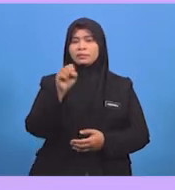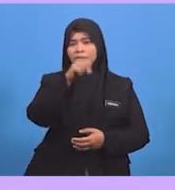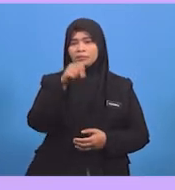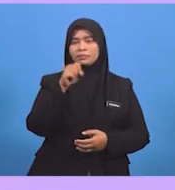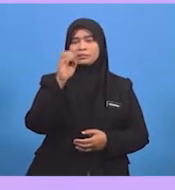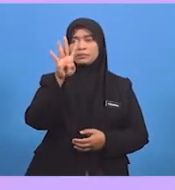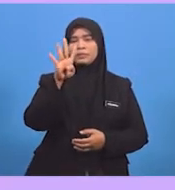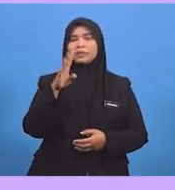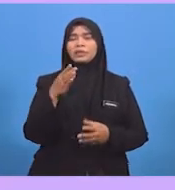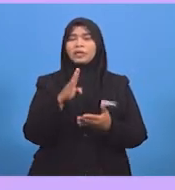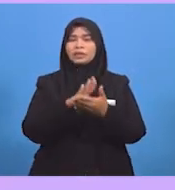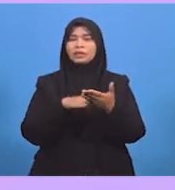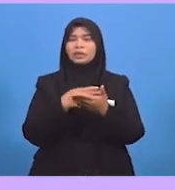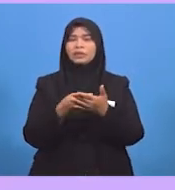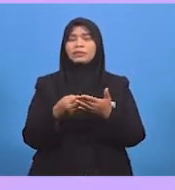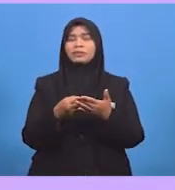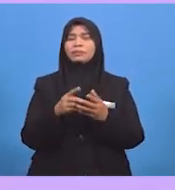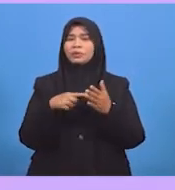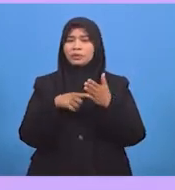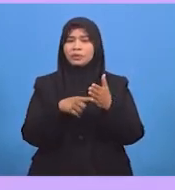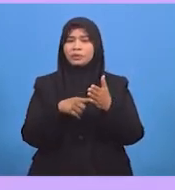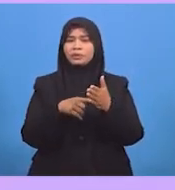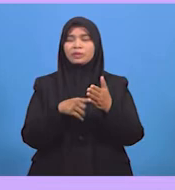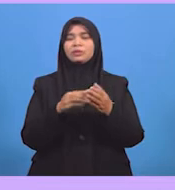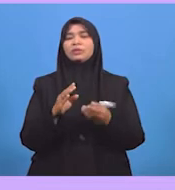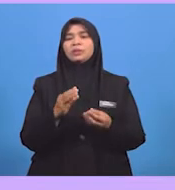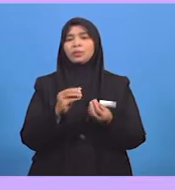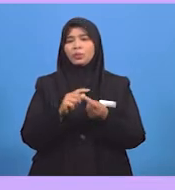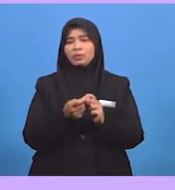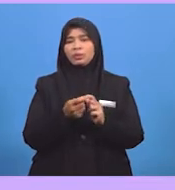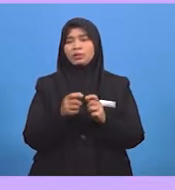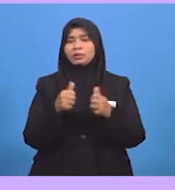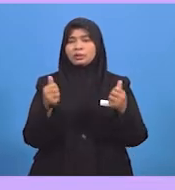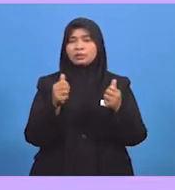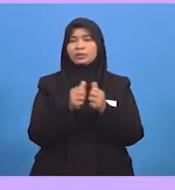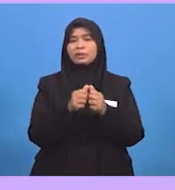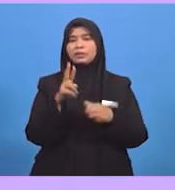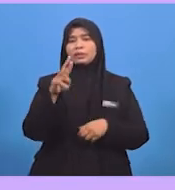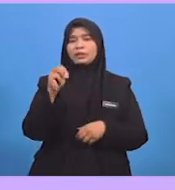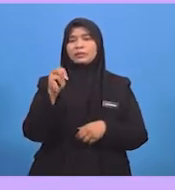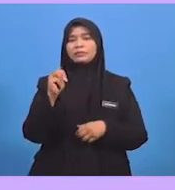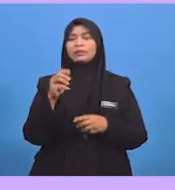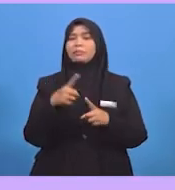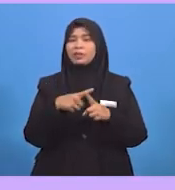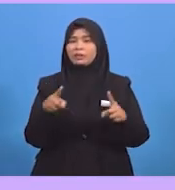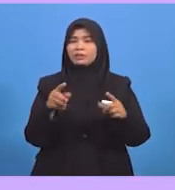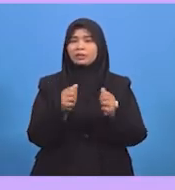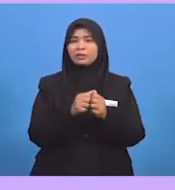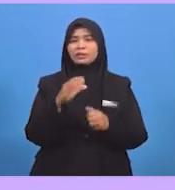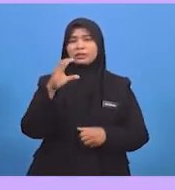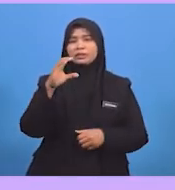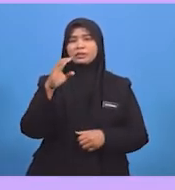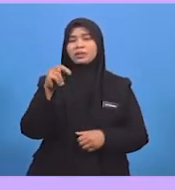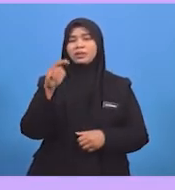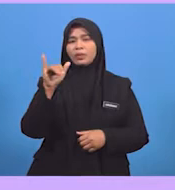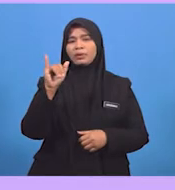Soalan 4. Jadual berikut menunjukkan kadar pertukaran asing antara ringgit Malaysia berbanding Chinese Yuan.